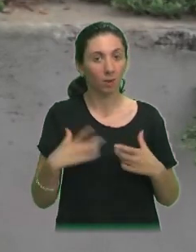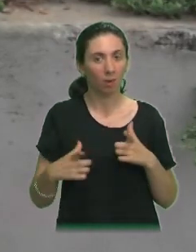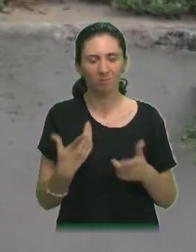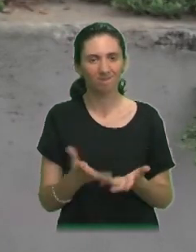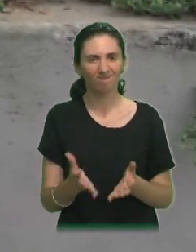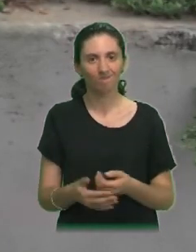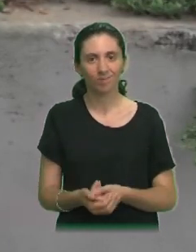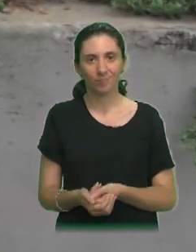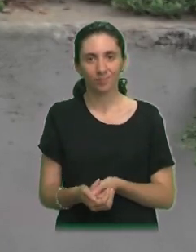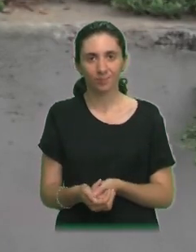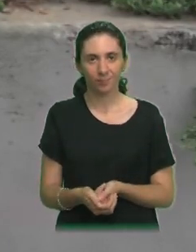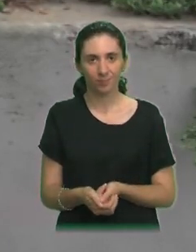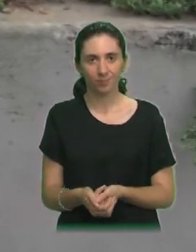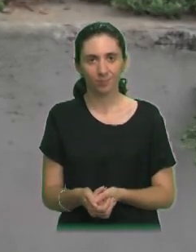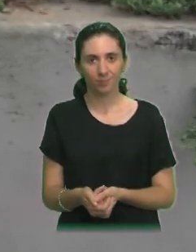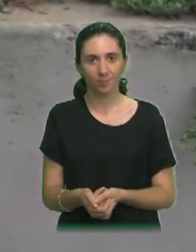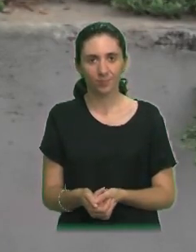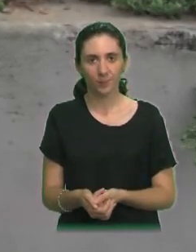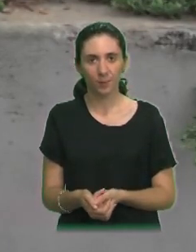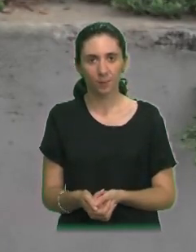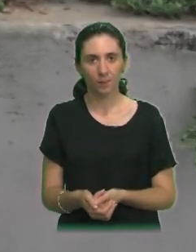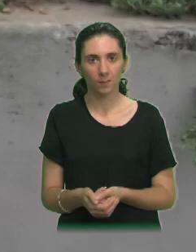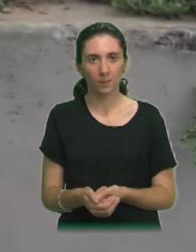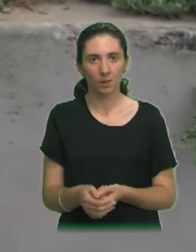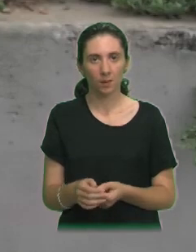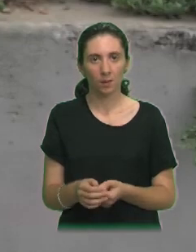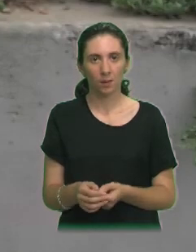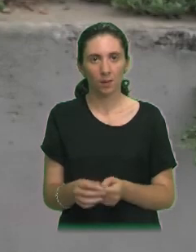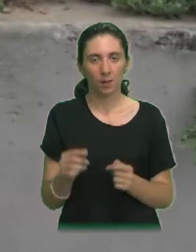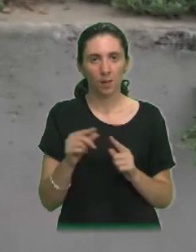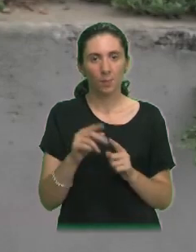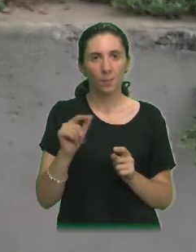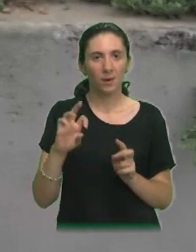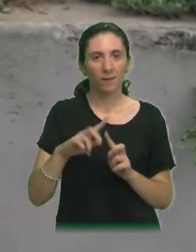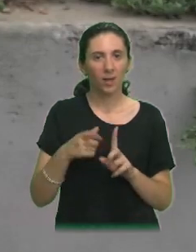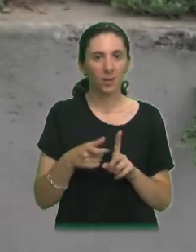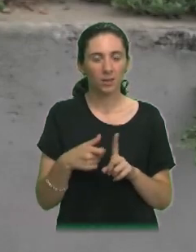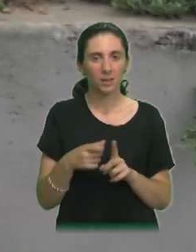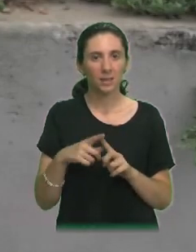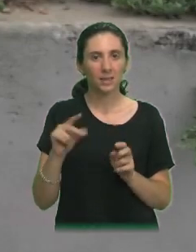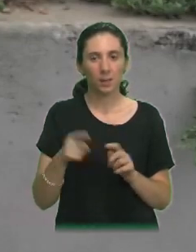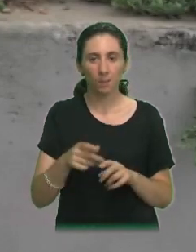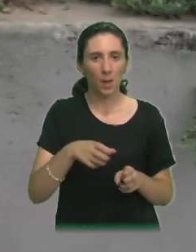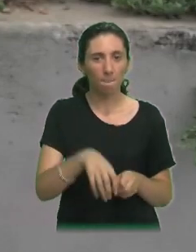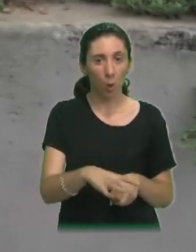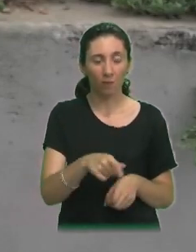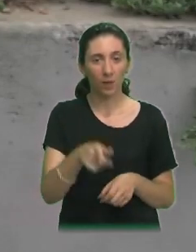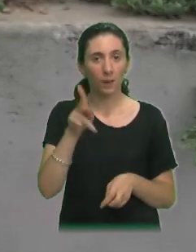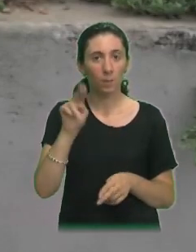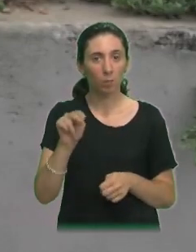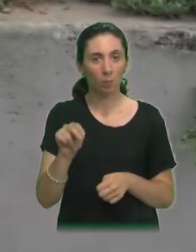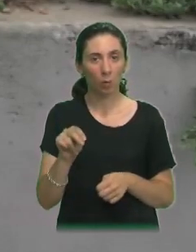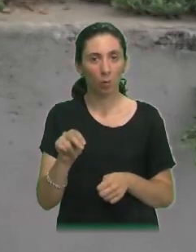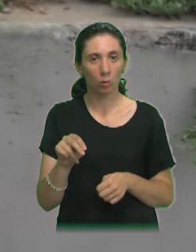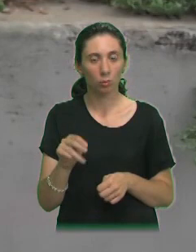Nisi čula za perfect strike. Znači da u bowlingu ti možeš, ja ne znam sa koliko se tamo baca u jednoj